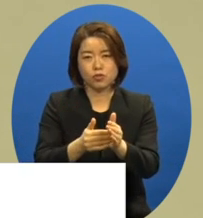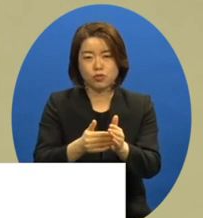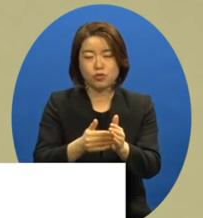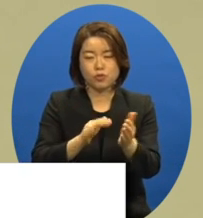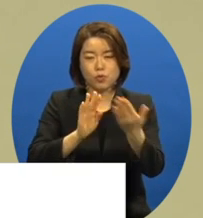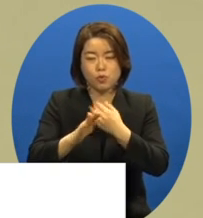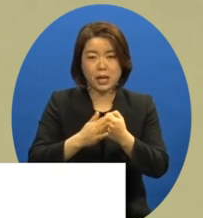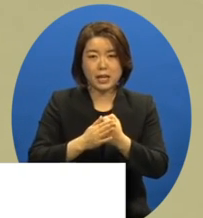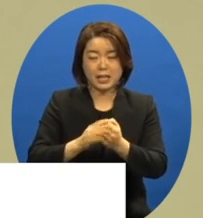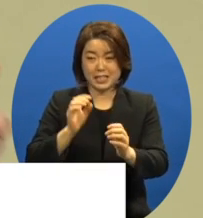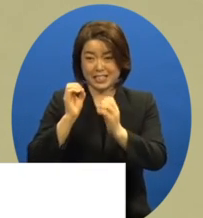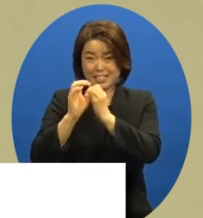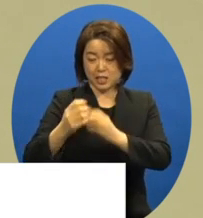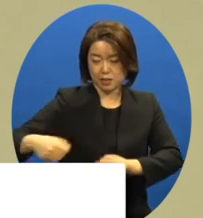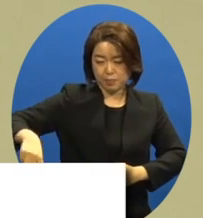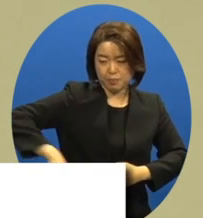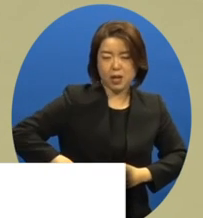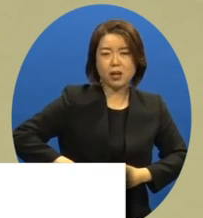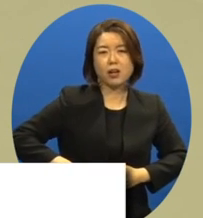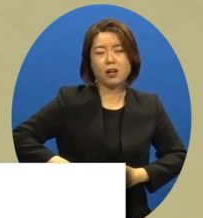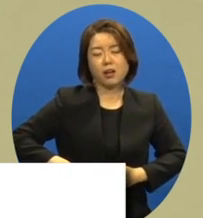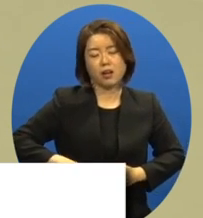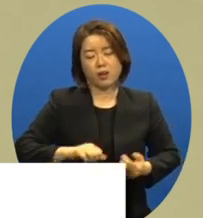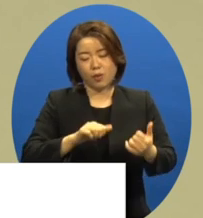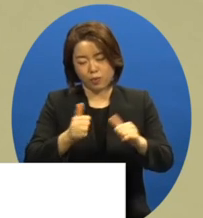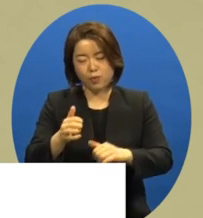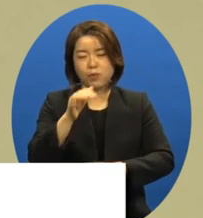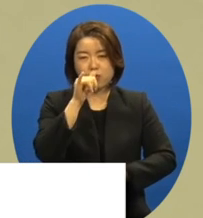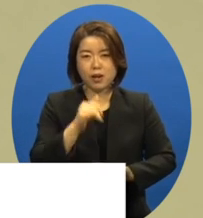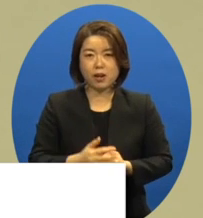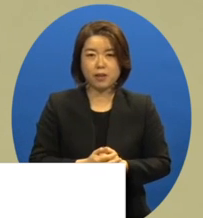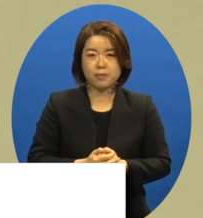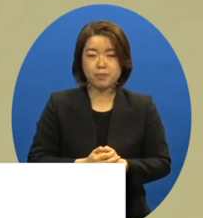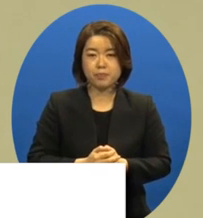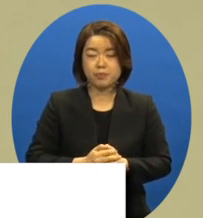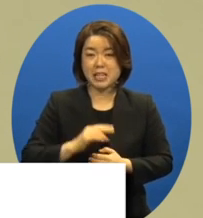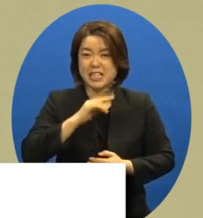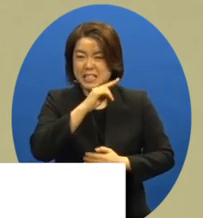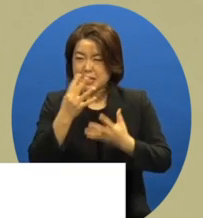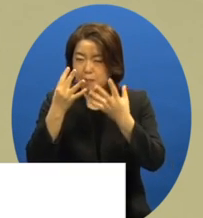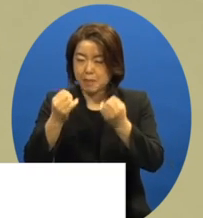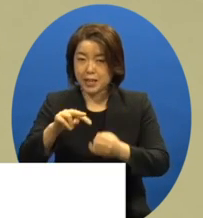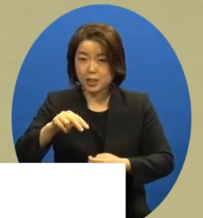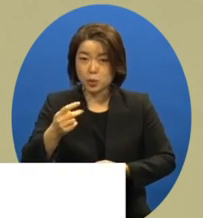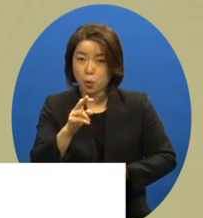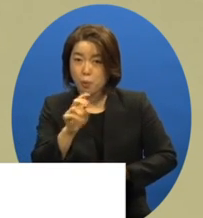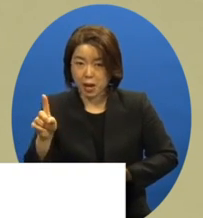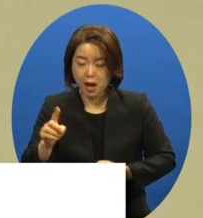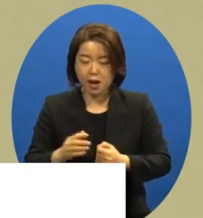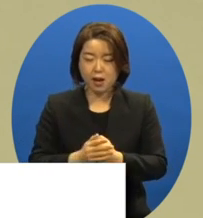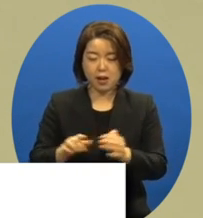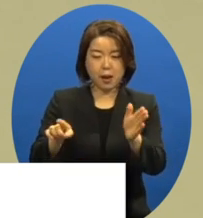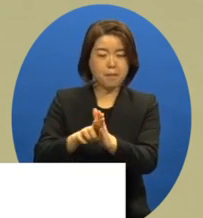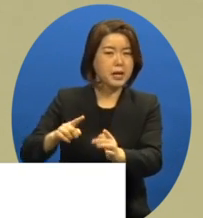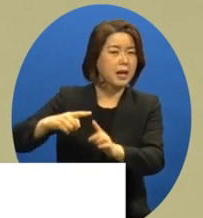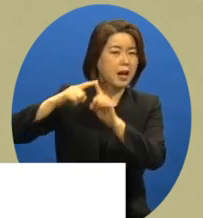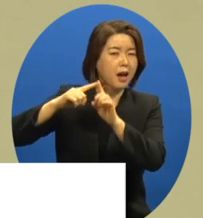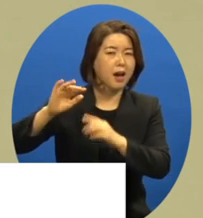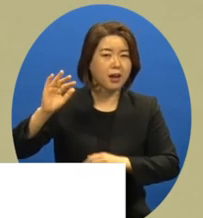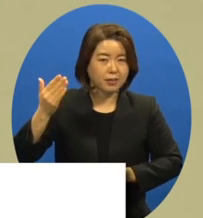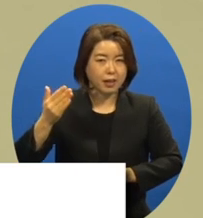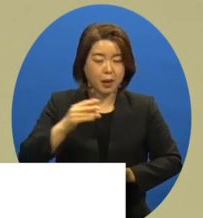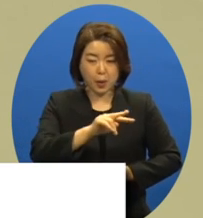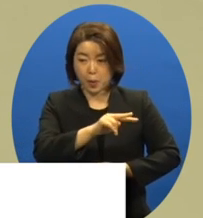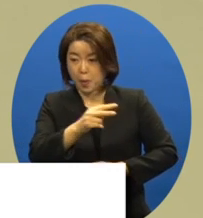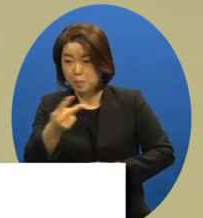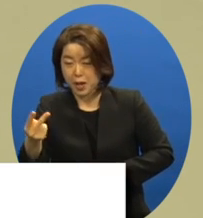찔려 그렇게 순교했습니다. 의심 많았던 도마가 순교자 도마가 된